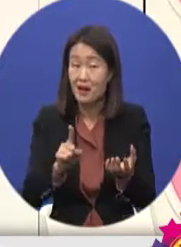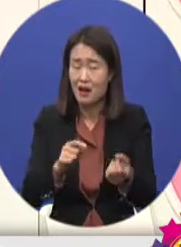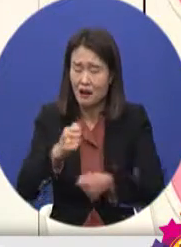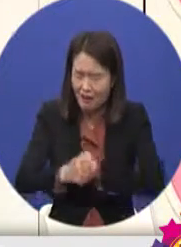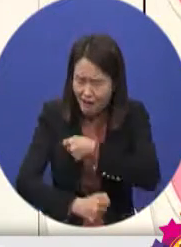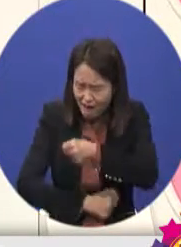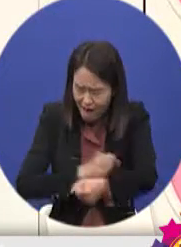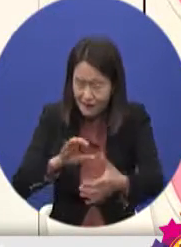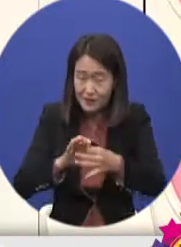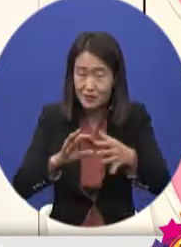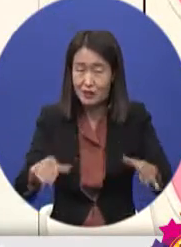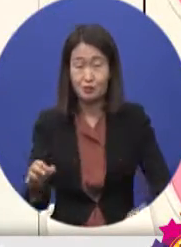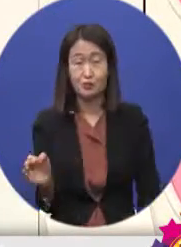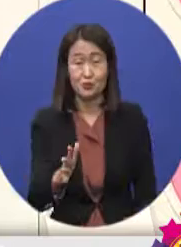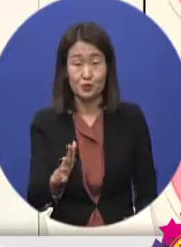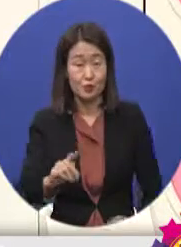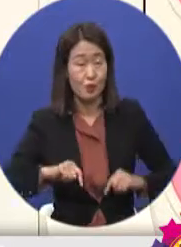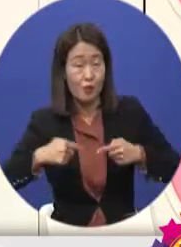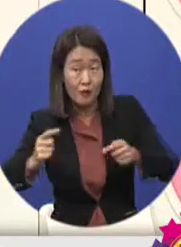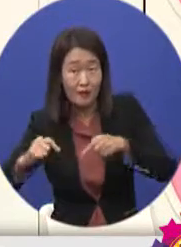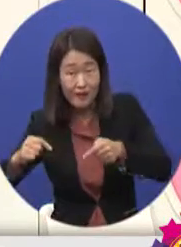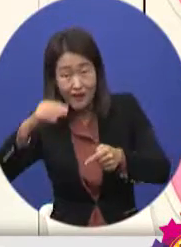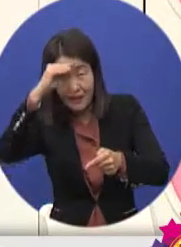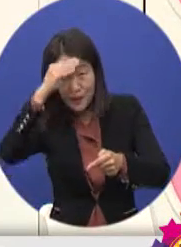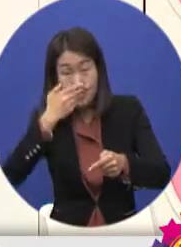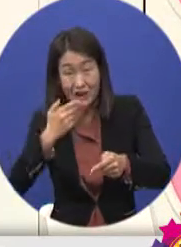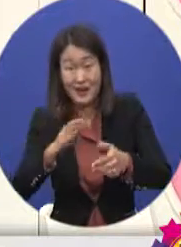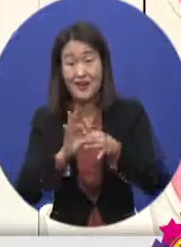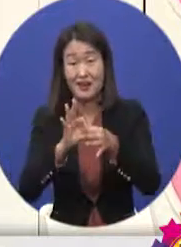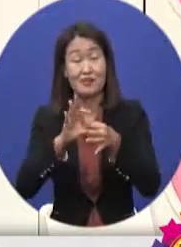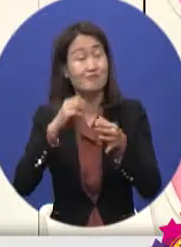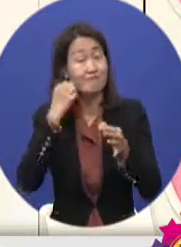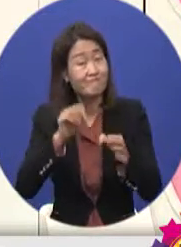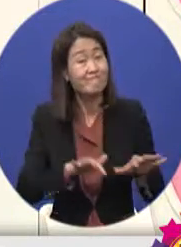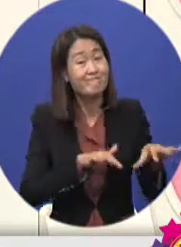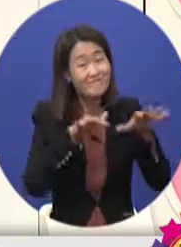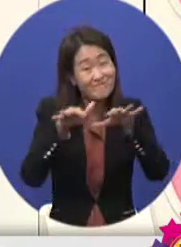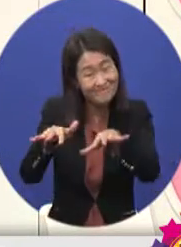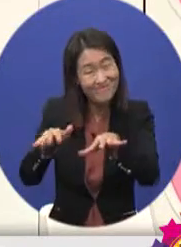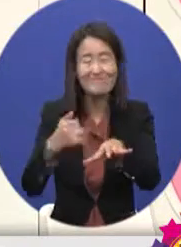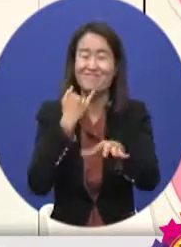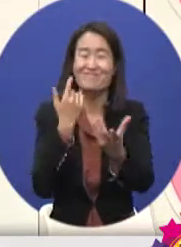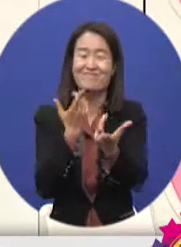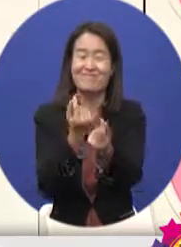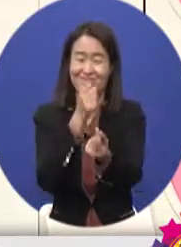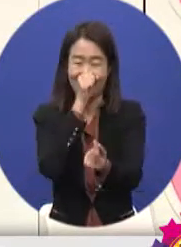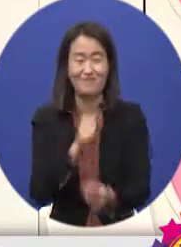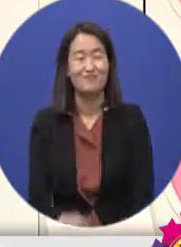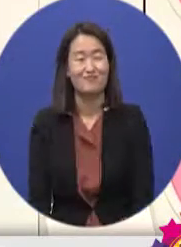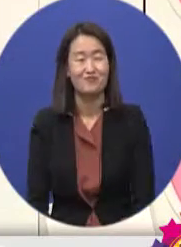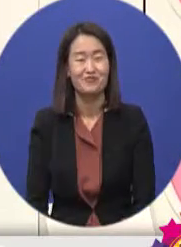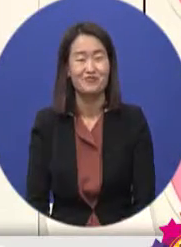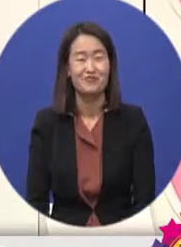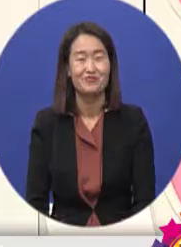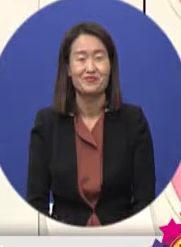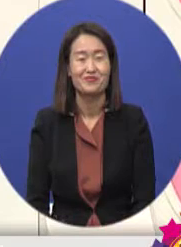누구나 무료로 참석하실 수 있다고 하니까요. 관심 있는 분들은 한번 다녀오셔도 좋겠습니다.